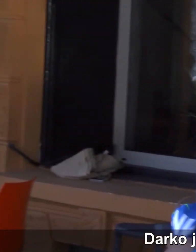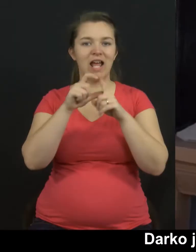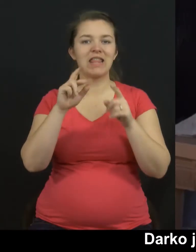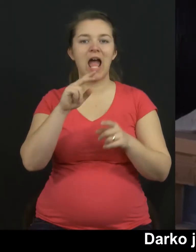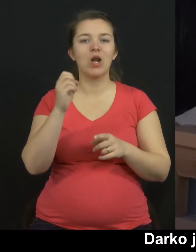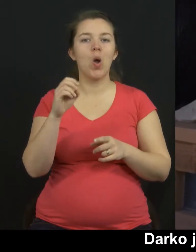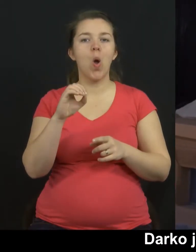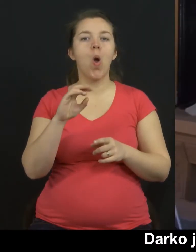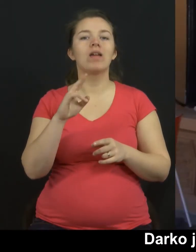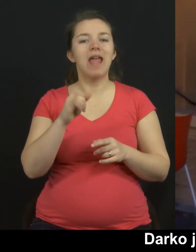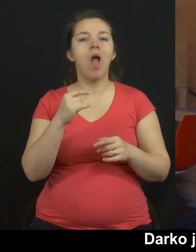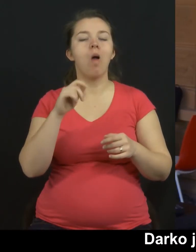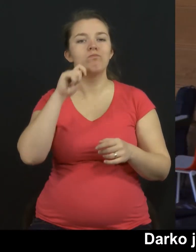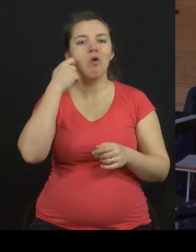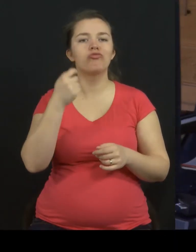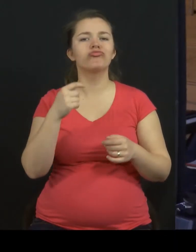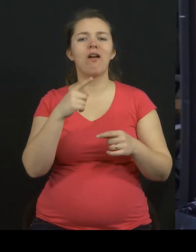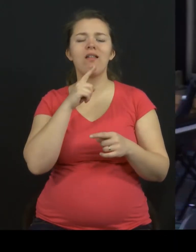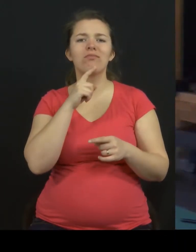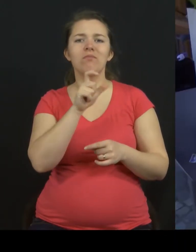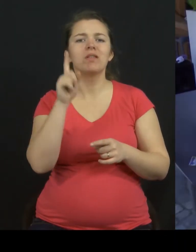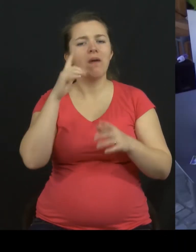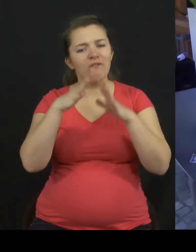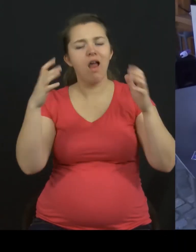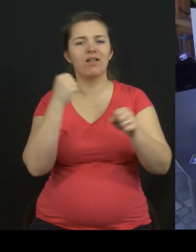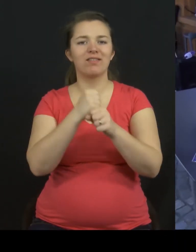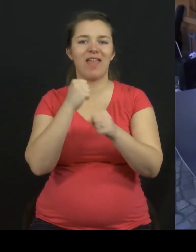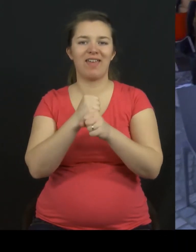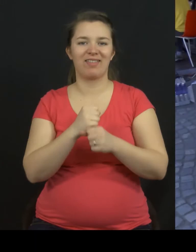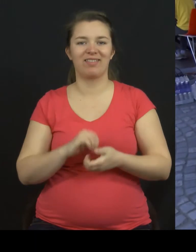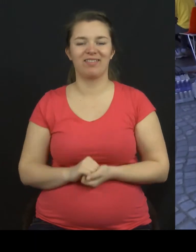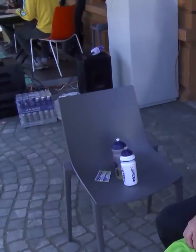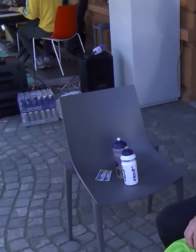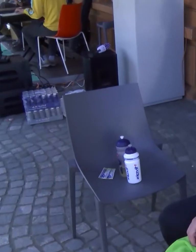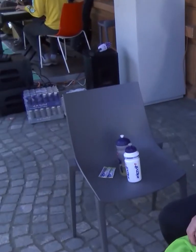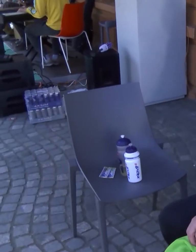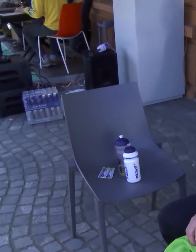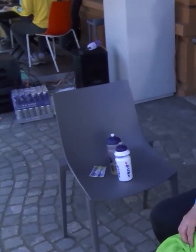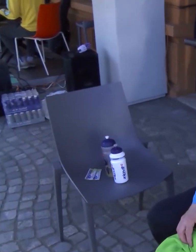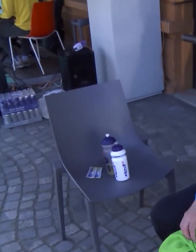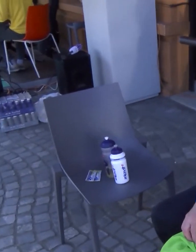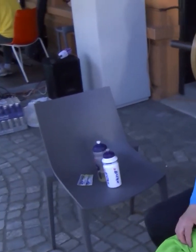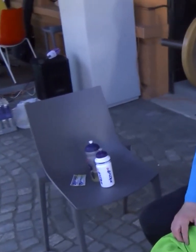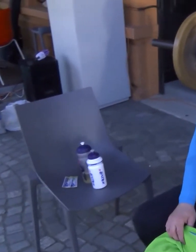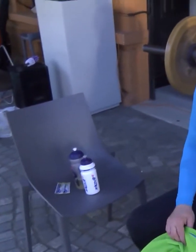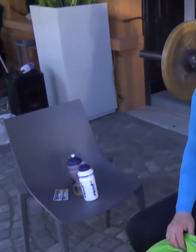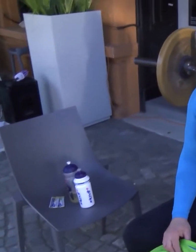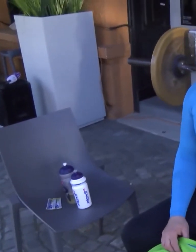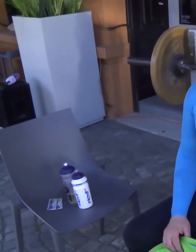Darko je moč redkih besed, ampak velikih dejav. Zelo.